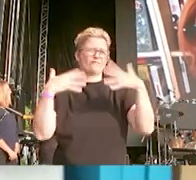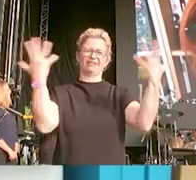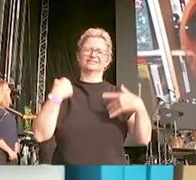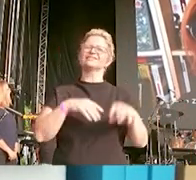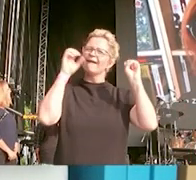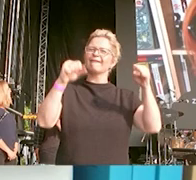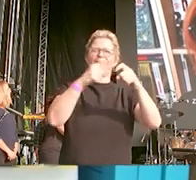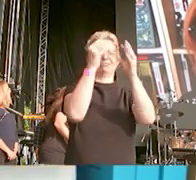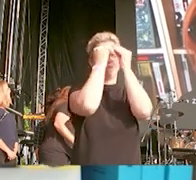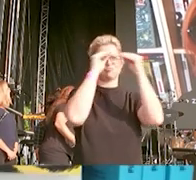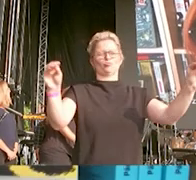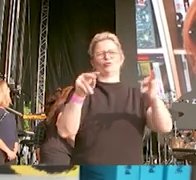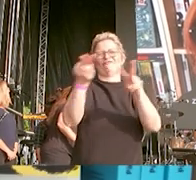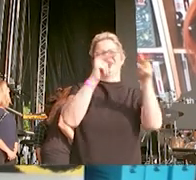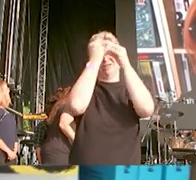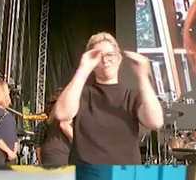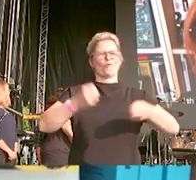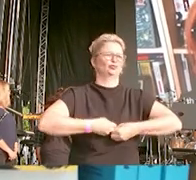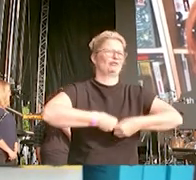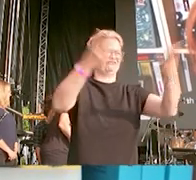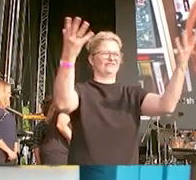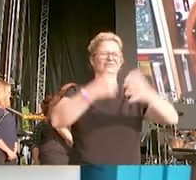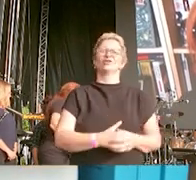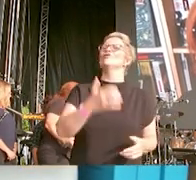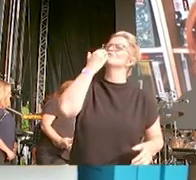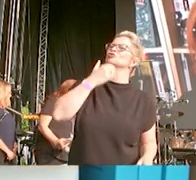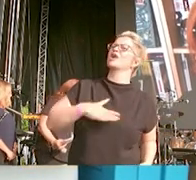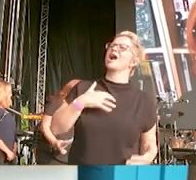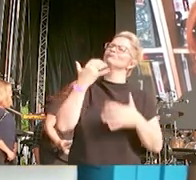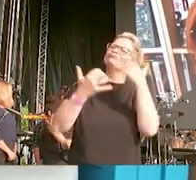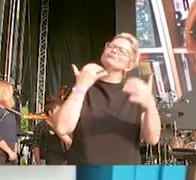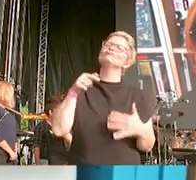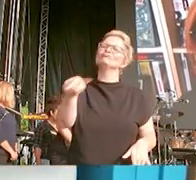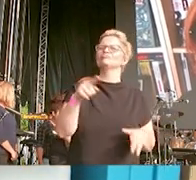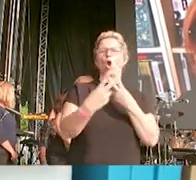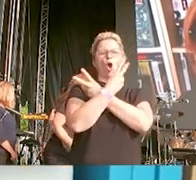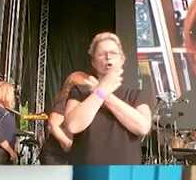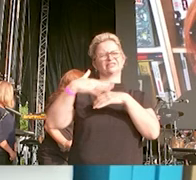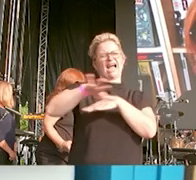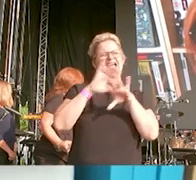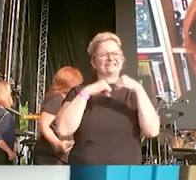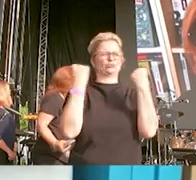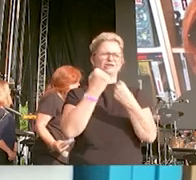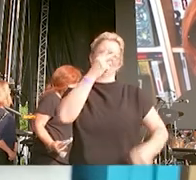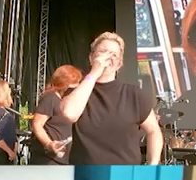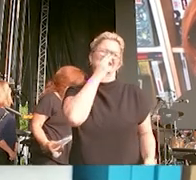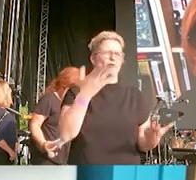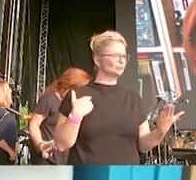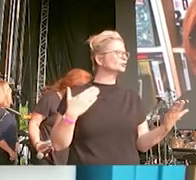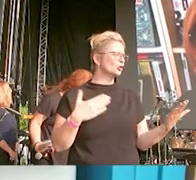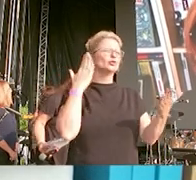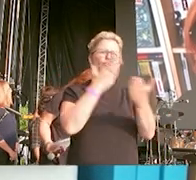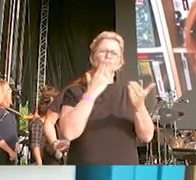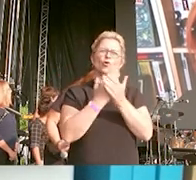diesem Wege schaffe. Ich möchte ein bisschen von der Situation in Österreich erzählen, wo wir jetzt 1,5 Jahre